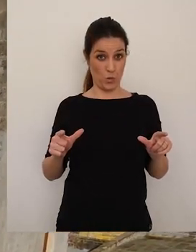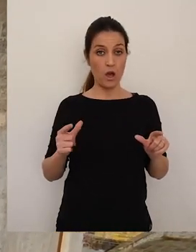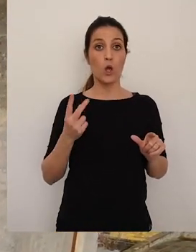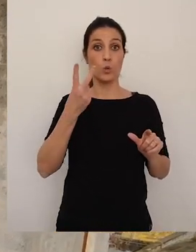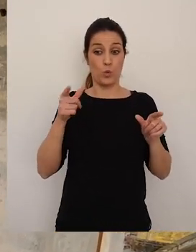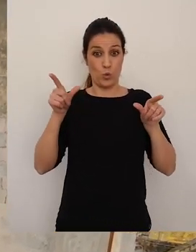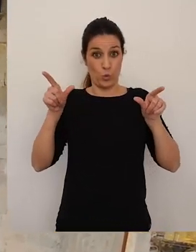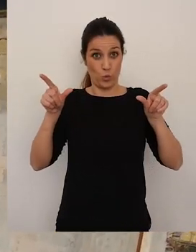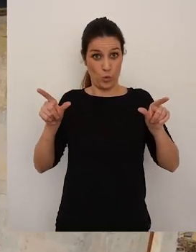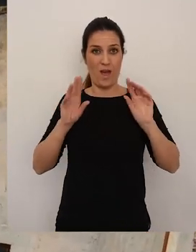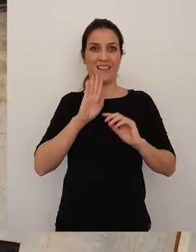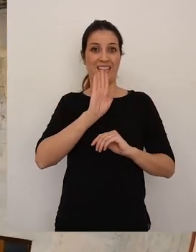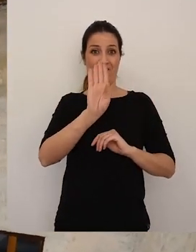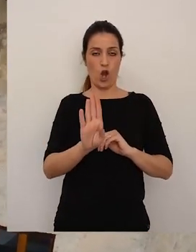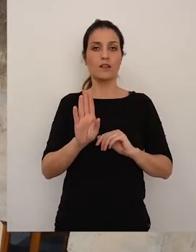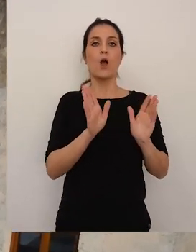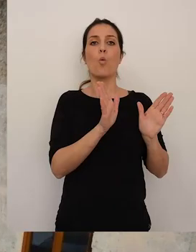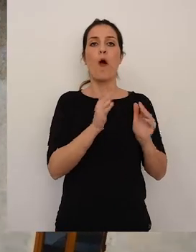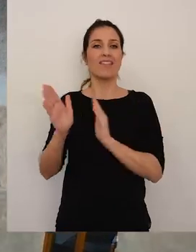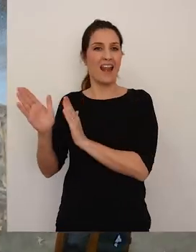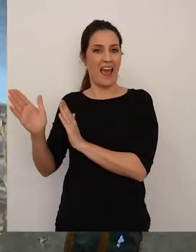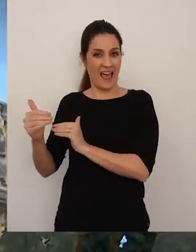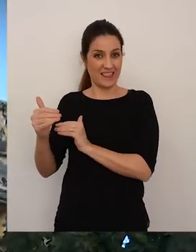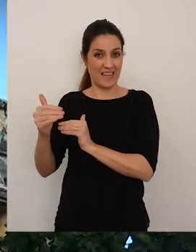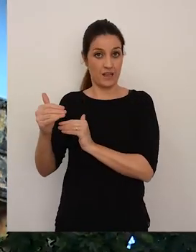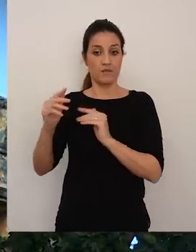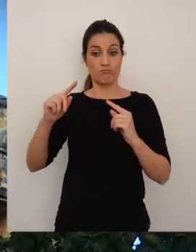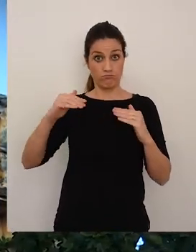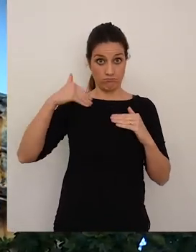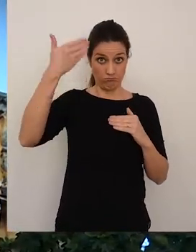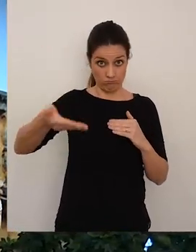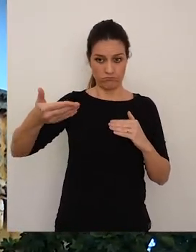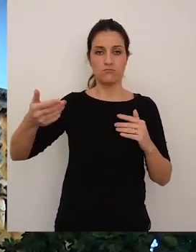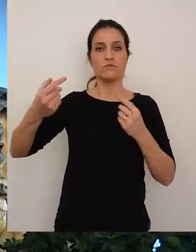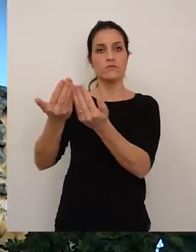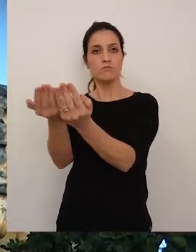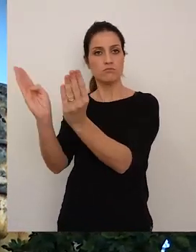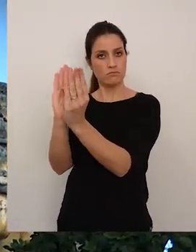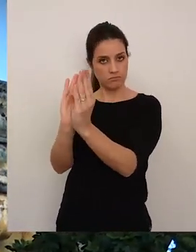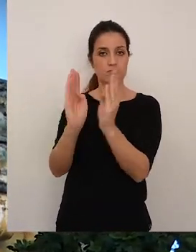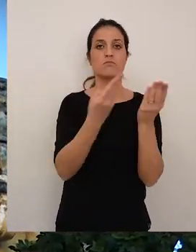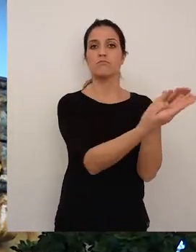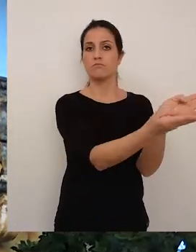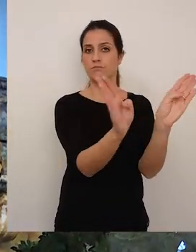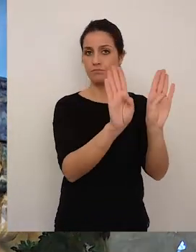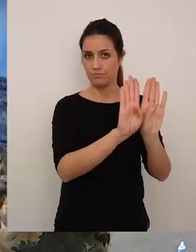all'edificio sono quadrate, mentre quelle situate agli angoli posteriori del castello sono di forma circolare.